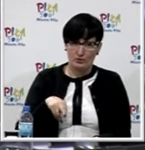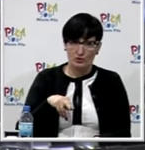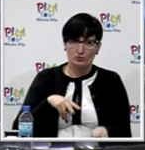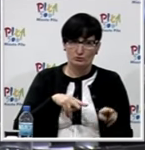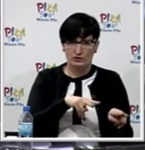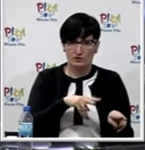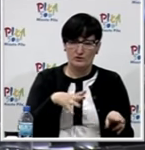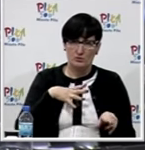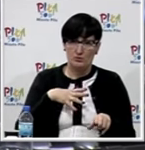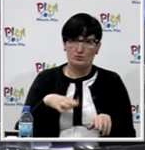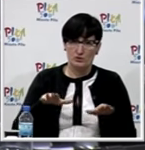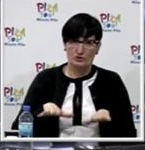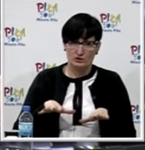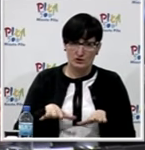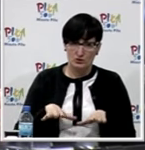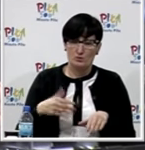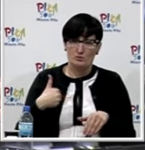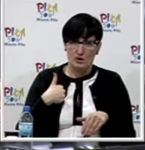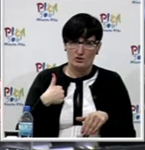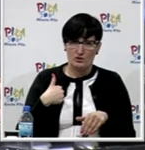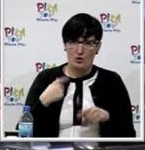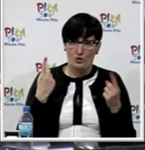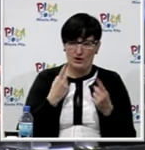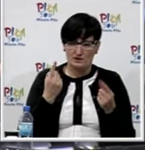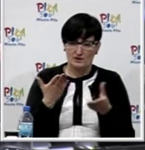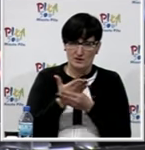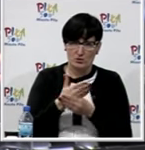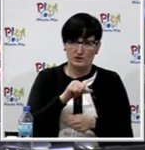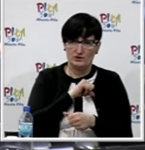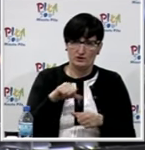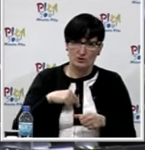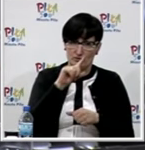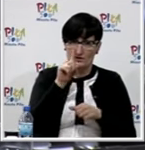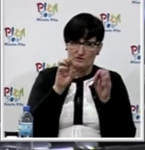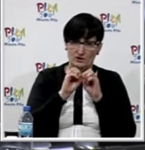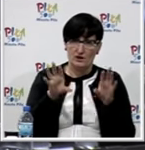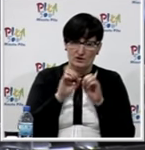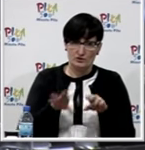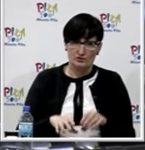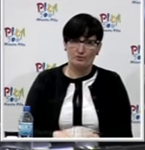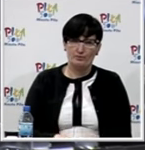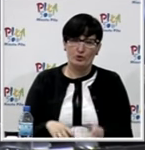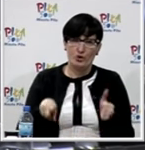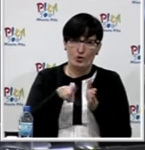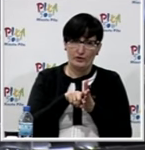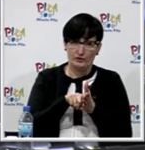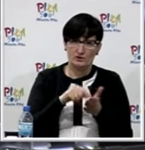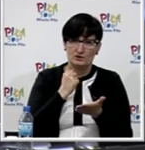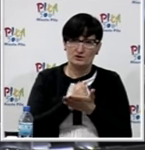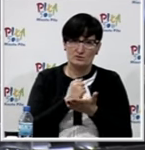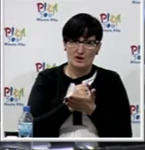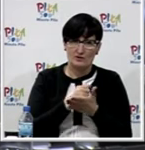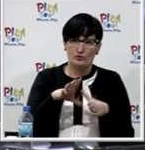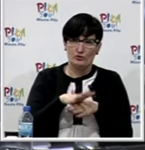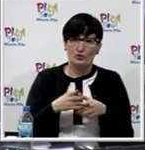w posiedzeniu mieli okazję zapoznać się ze szczegółowymi wyjaśnieniami. Dotyczyły one właśnie tych kwestii, o których skrótowo